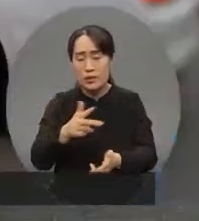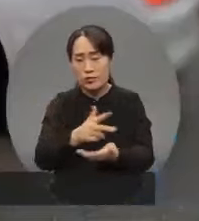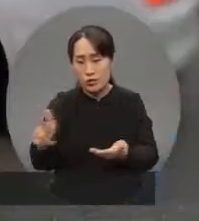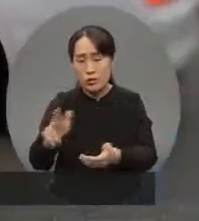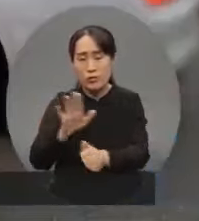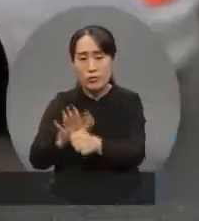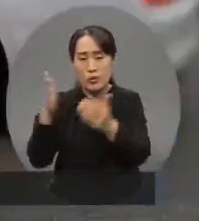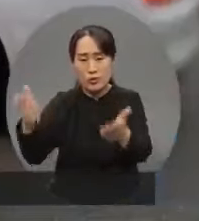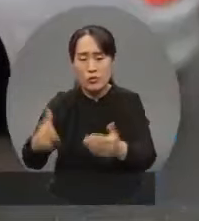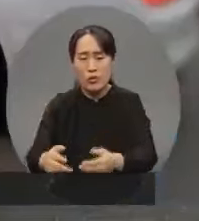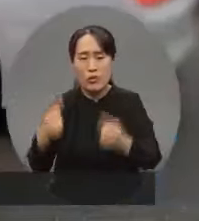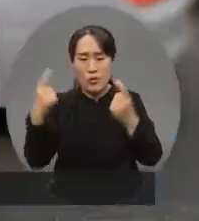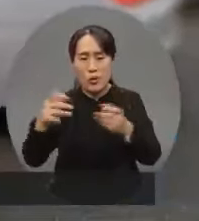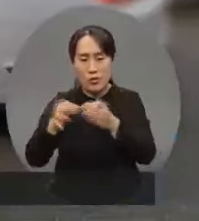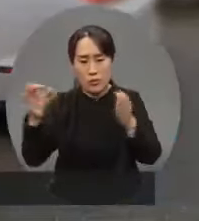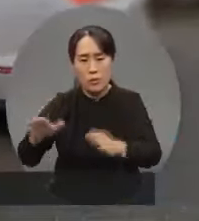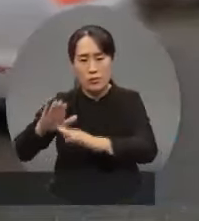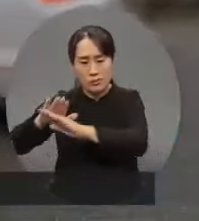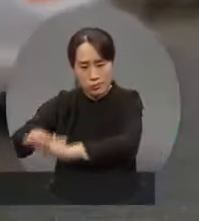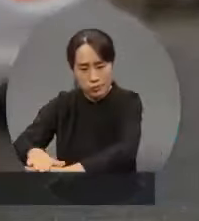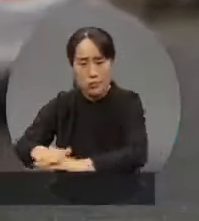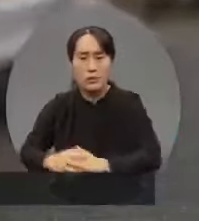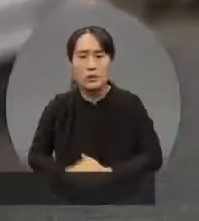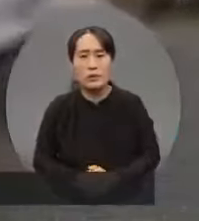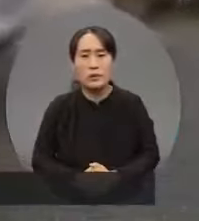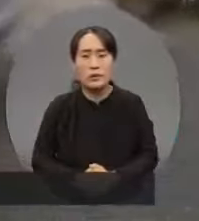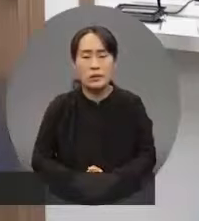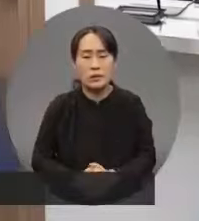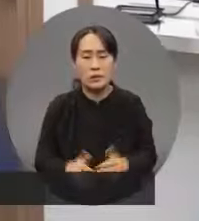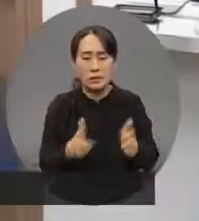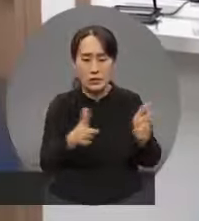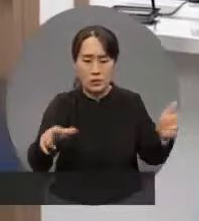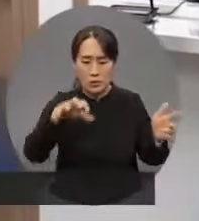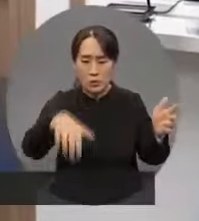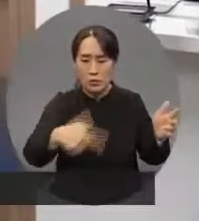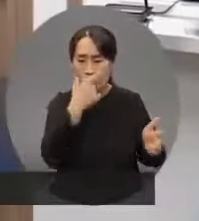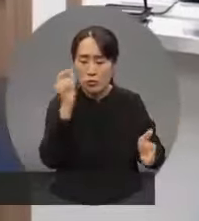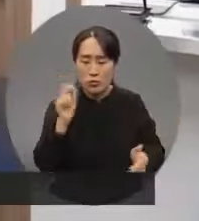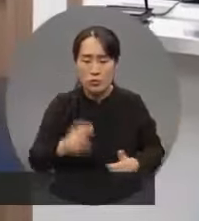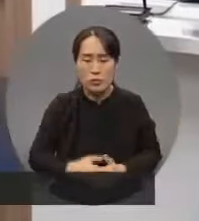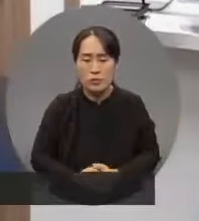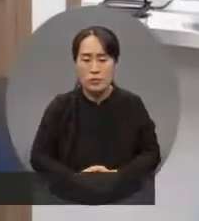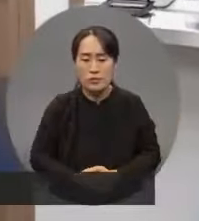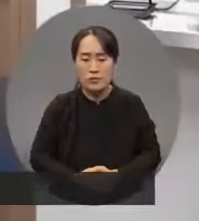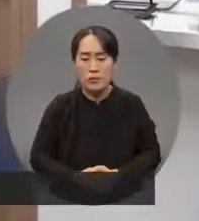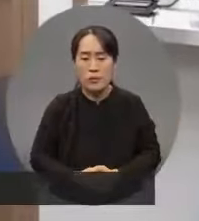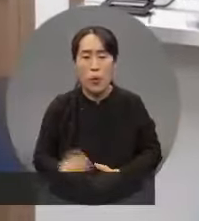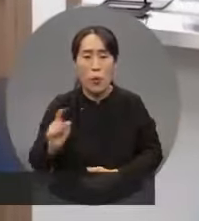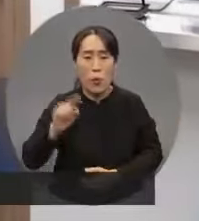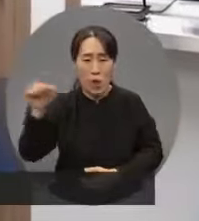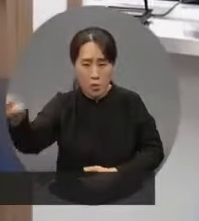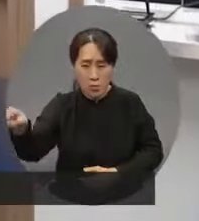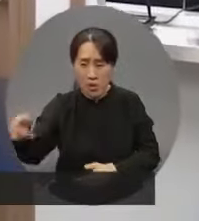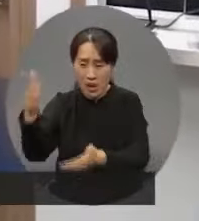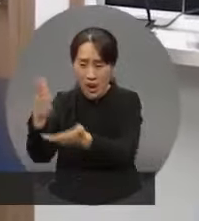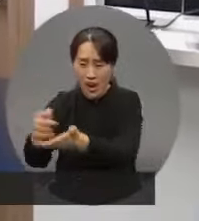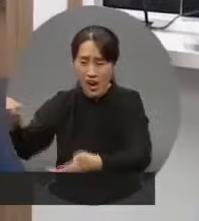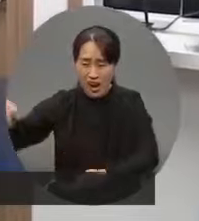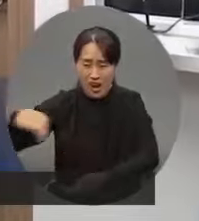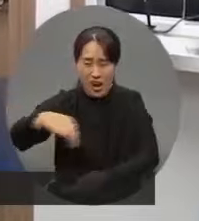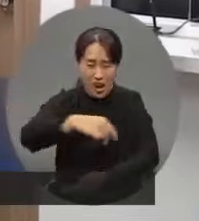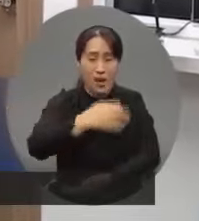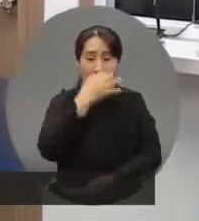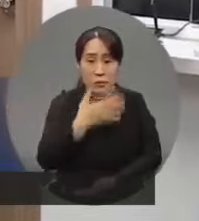여행 기간 내내 보관해주는 겁니다. 주차 공간도 없고 이제 거기 외부에 있는 주차장에서 한참 걸어야